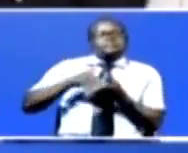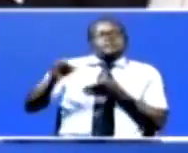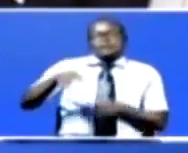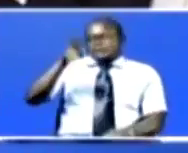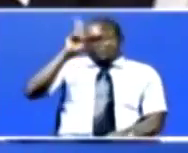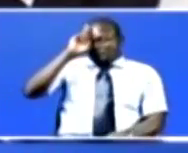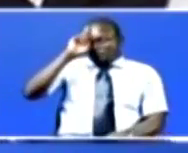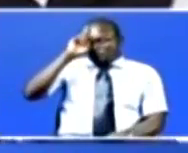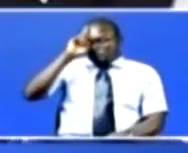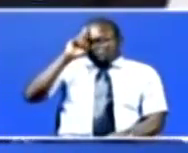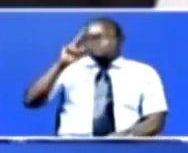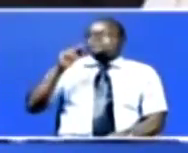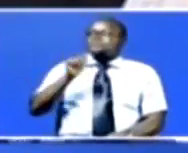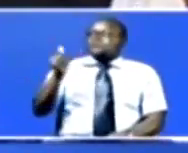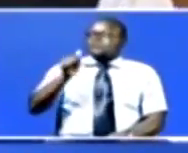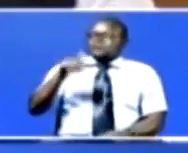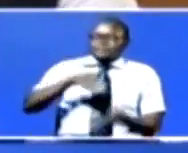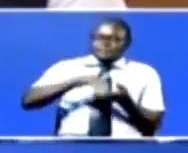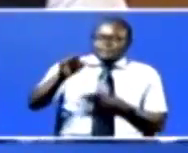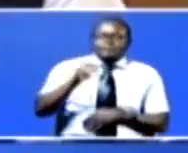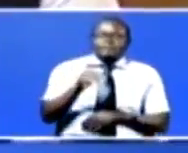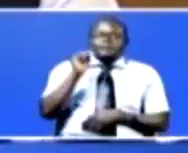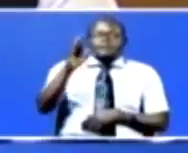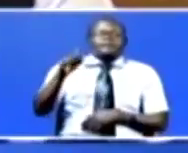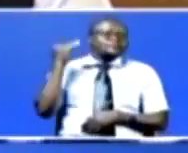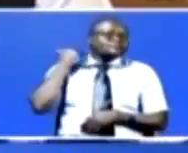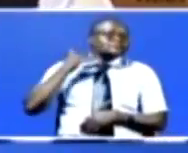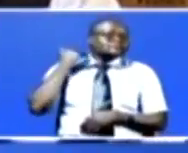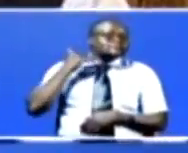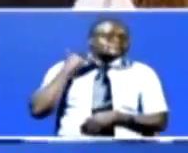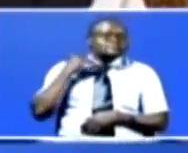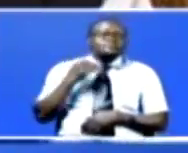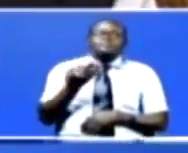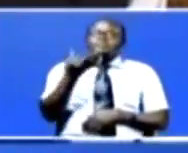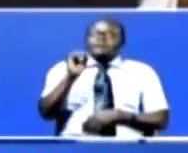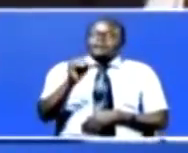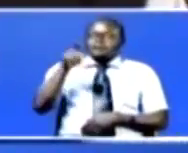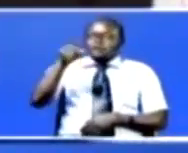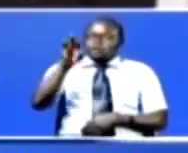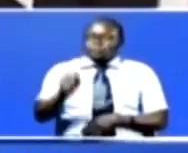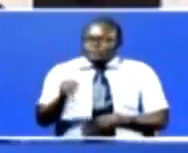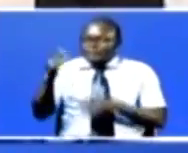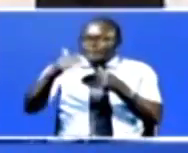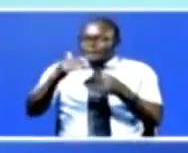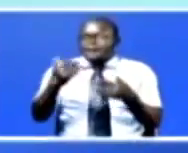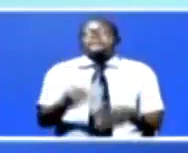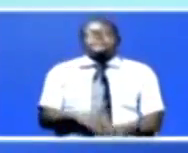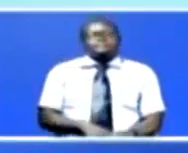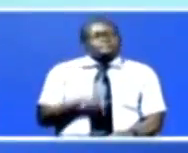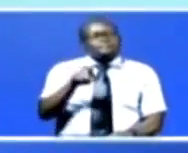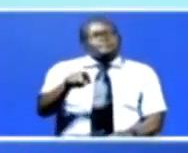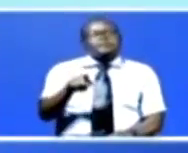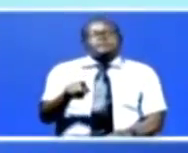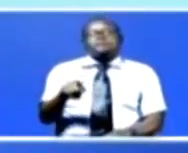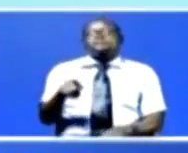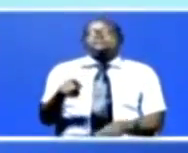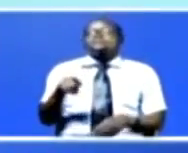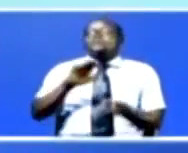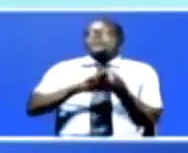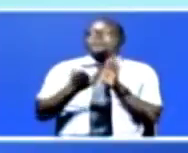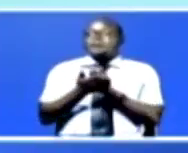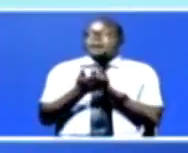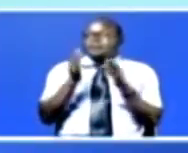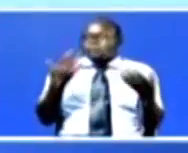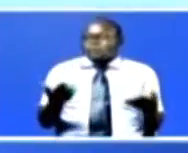Tuma hata polisi. Sawa, wanakuja. Endapo adui yupo mita 30 karibu na eneo la tukio, kifaa hiki kitatoa rangi ya